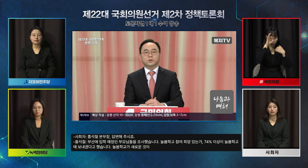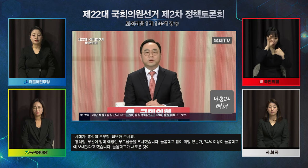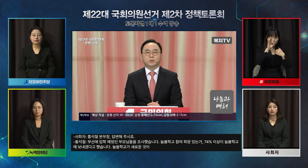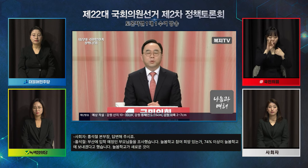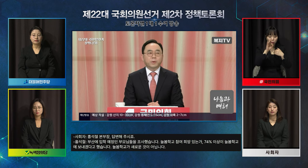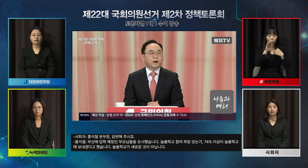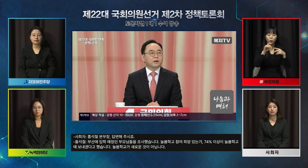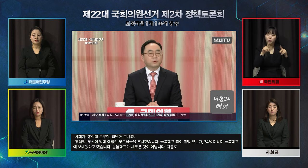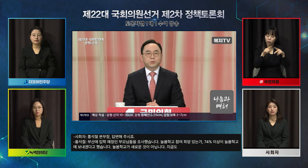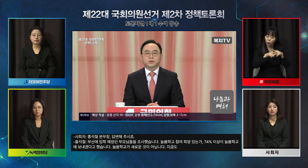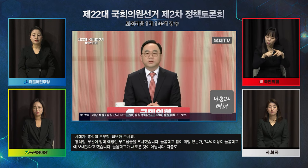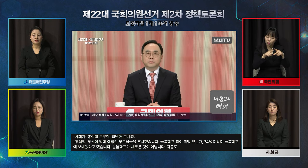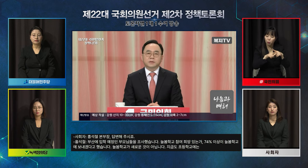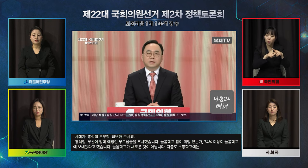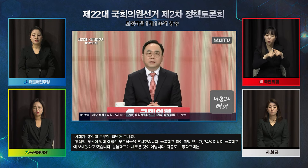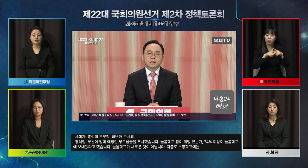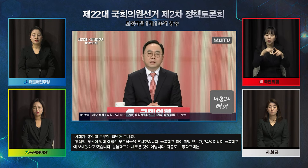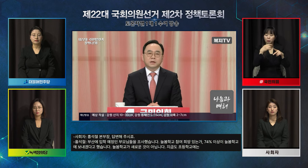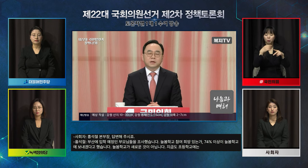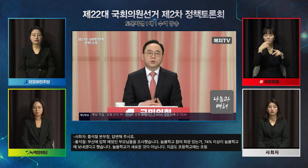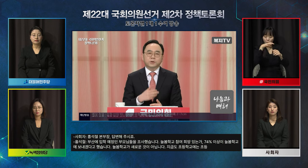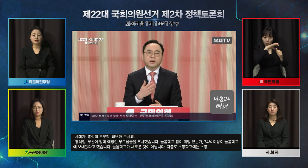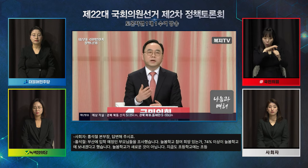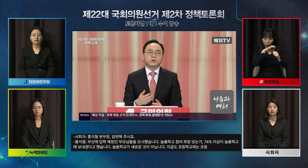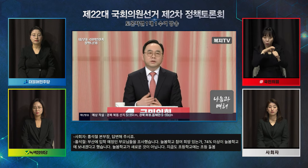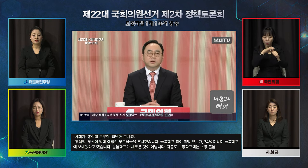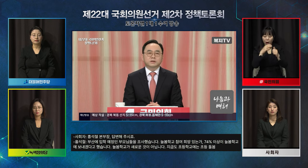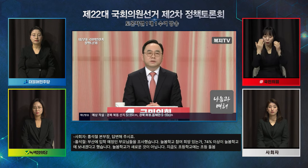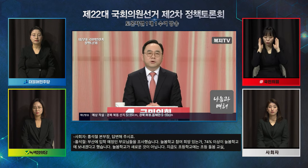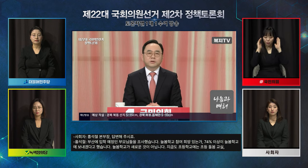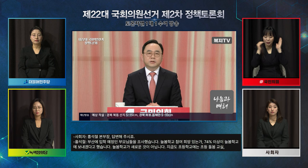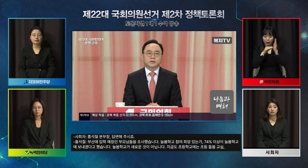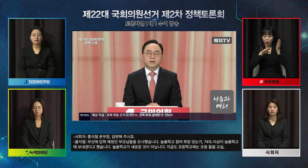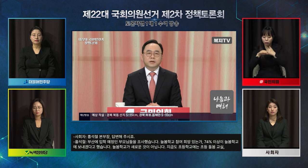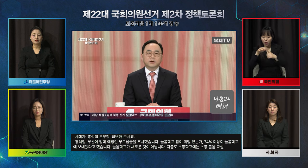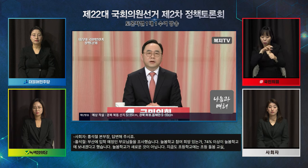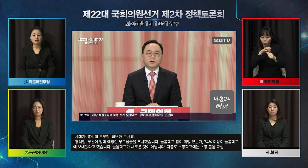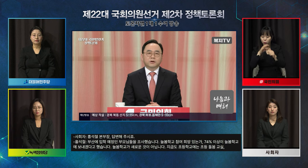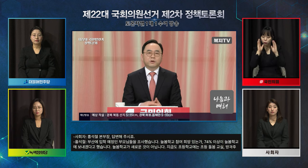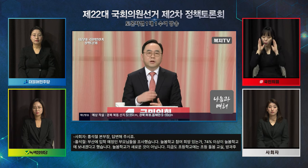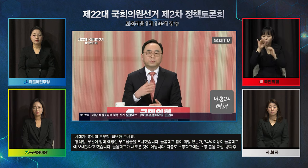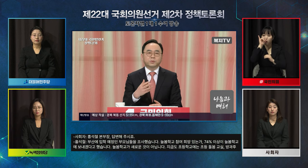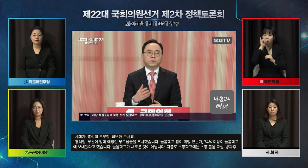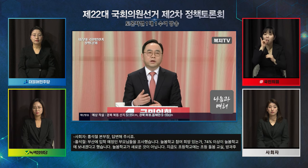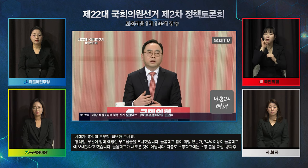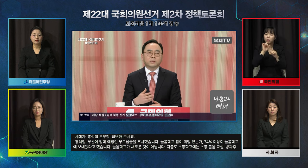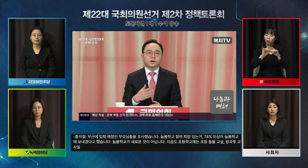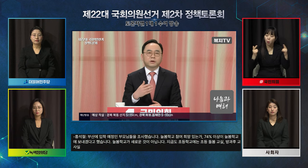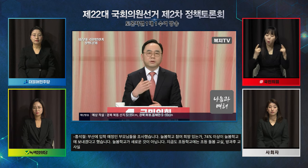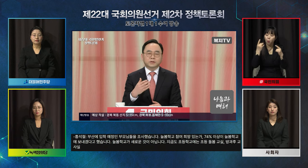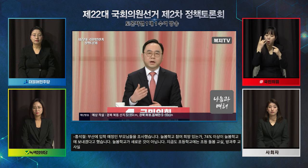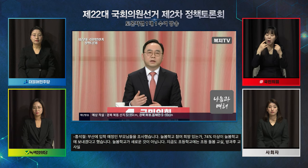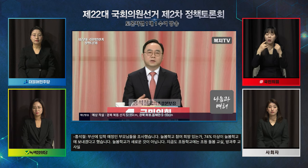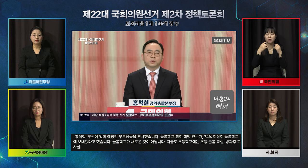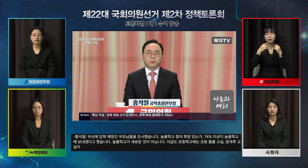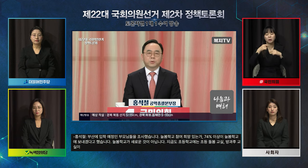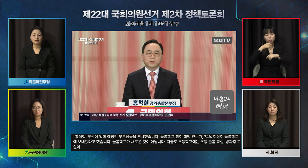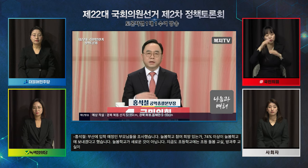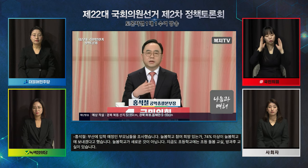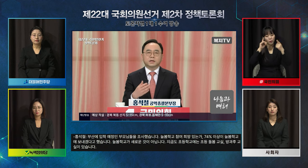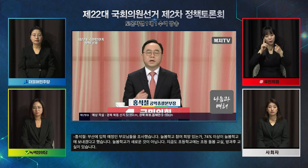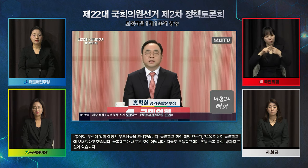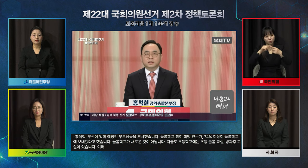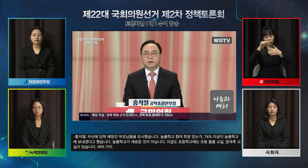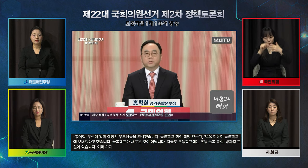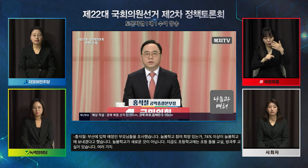돌봄 교실이 있고 방과후 교실이 있습니다. 기존의 정책들이 여러 가지 프로그램에 어떤 제한이 있고